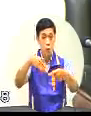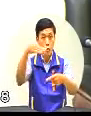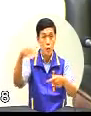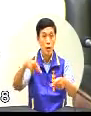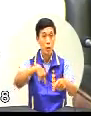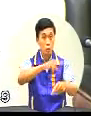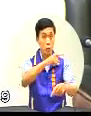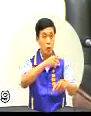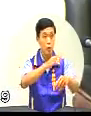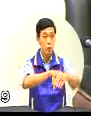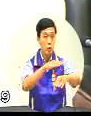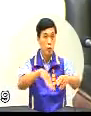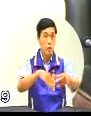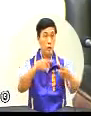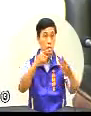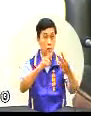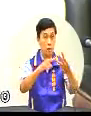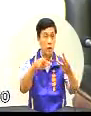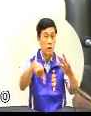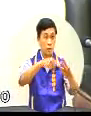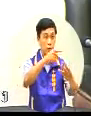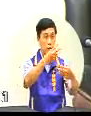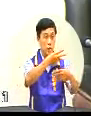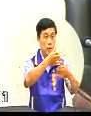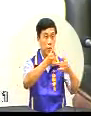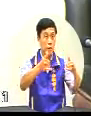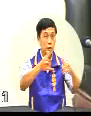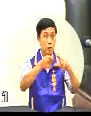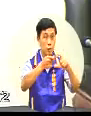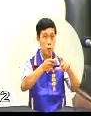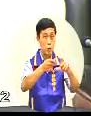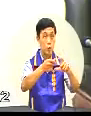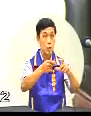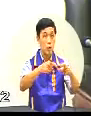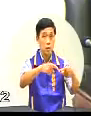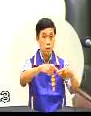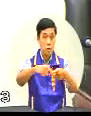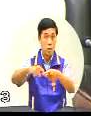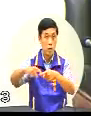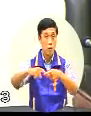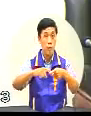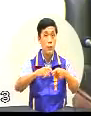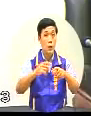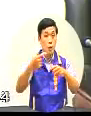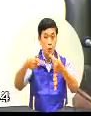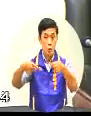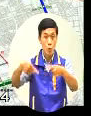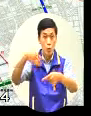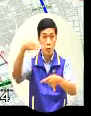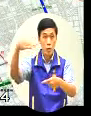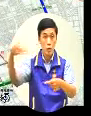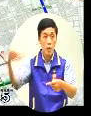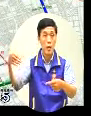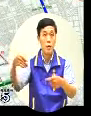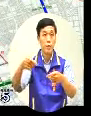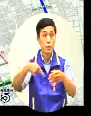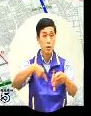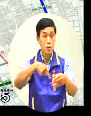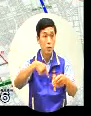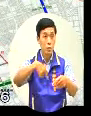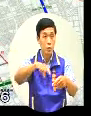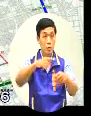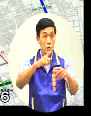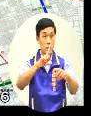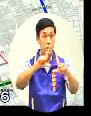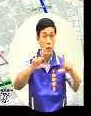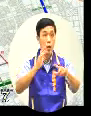到我们的曾俊杰议员的三民区，刚好连带着这个阶段从鼓山这边到我们的大顺路跨